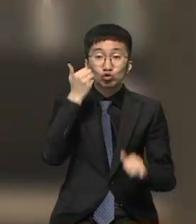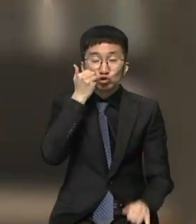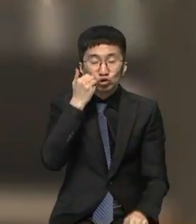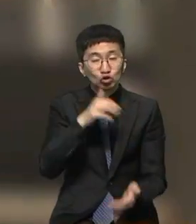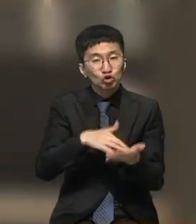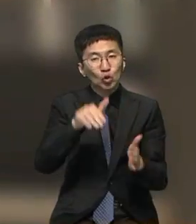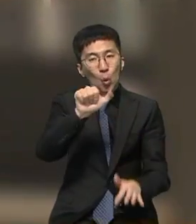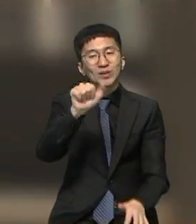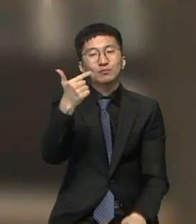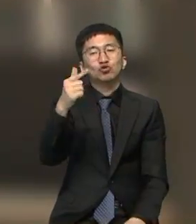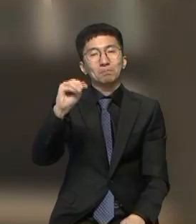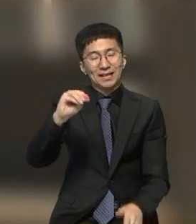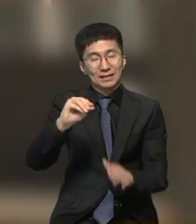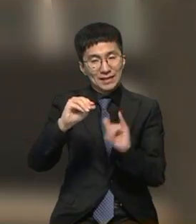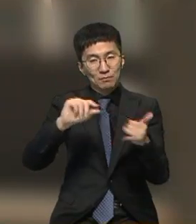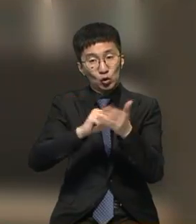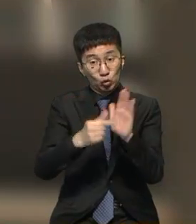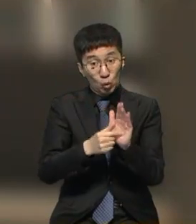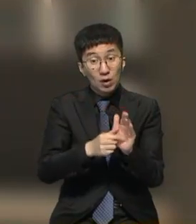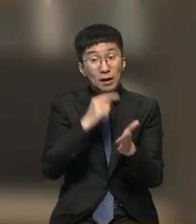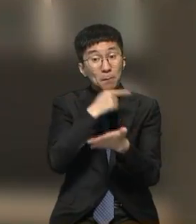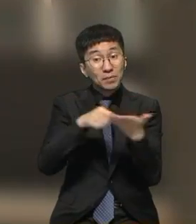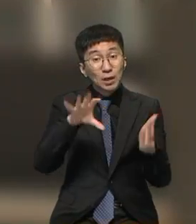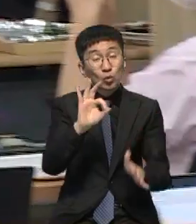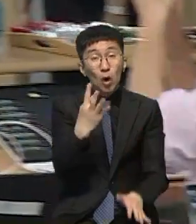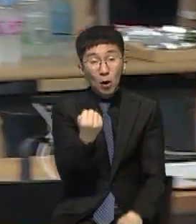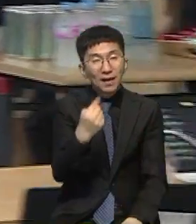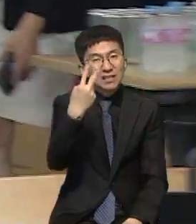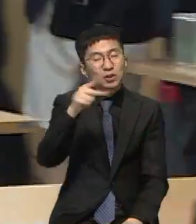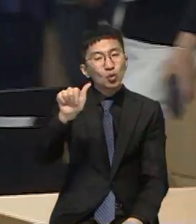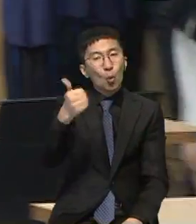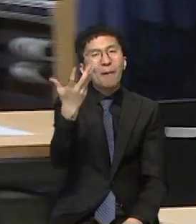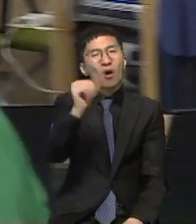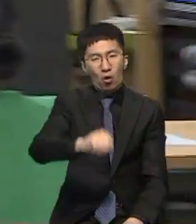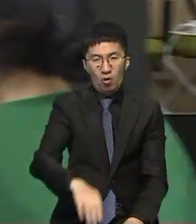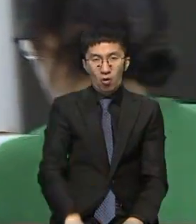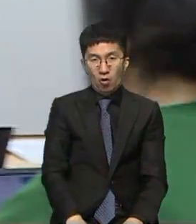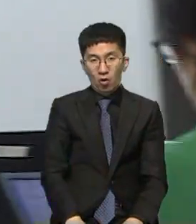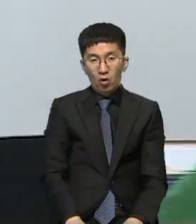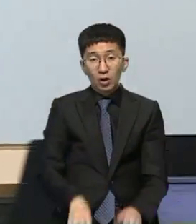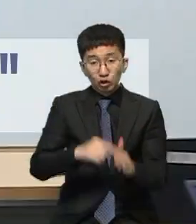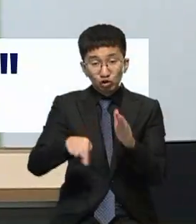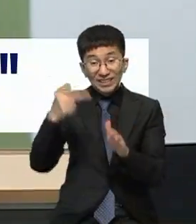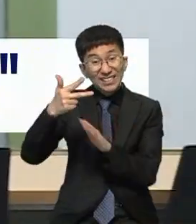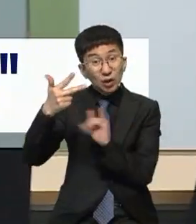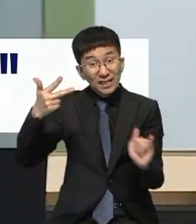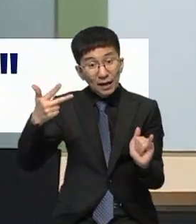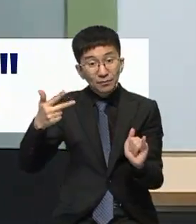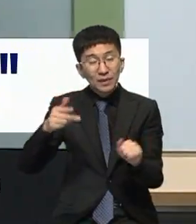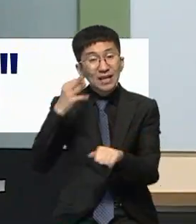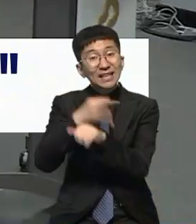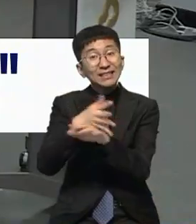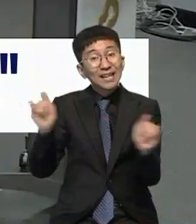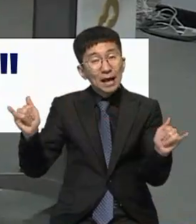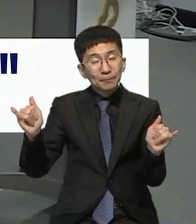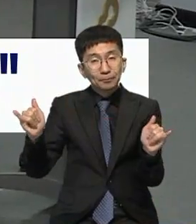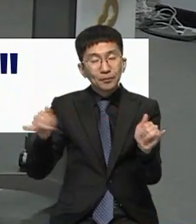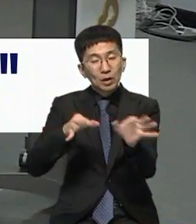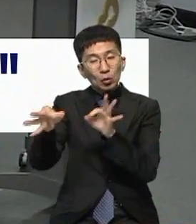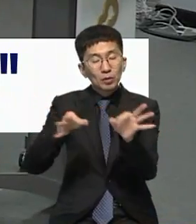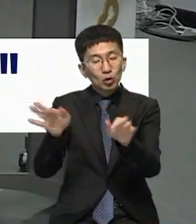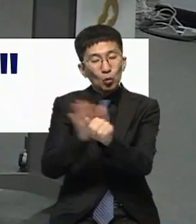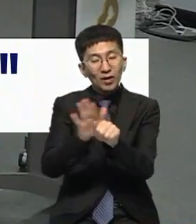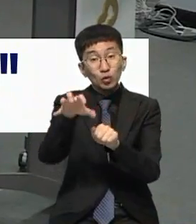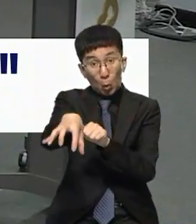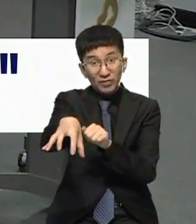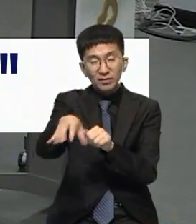56만 명, 피해액은 2,500억 원이 넘습니다. 이 가운데 7천여 명이 소비자원에 집단 분쟁 조정을 신청했고